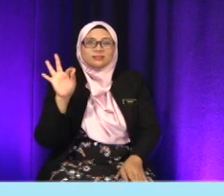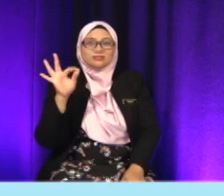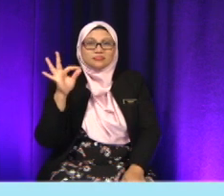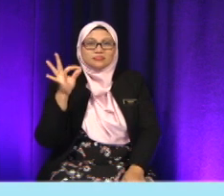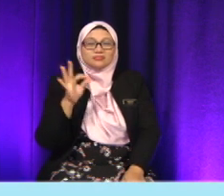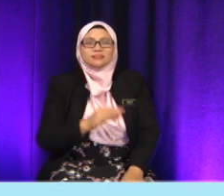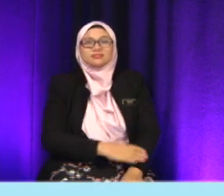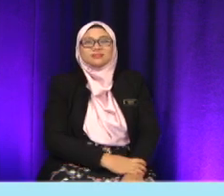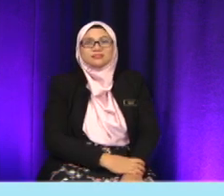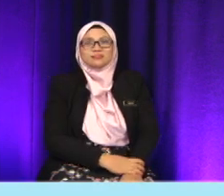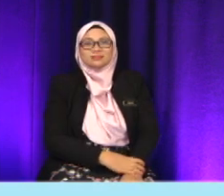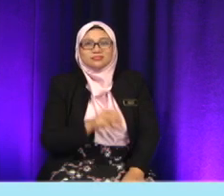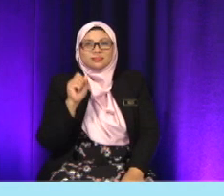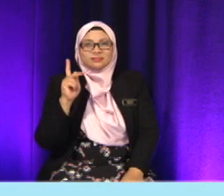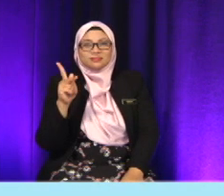Oke